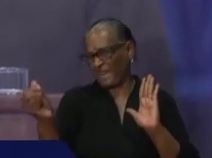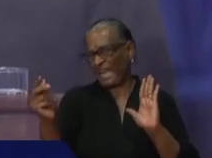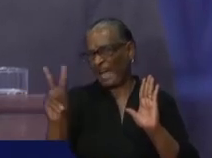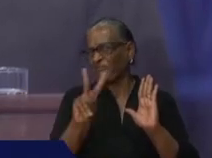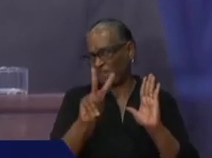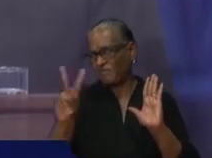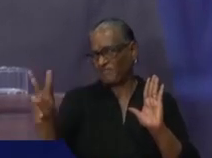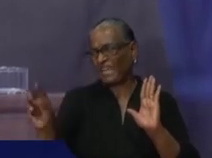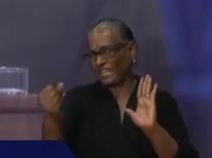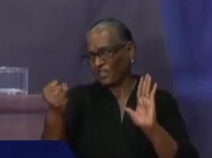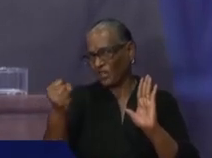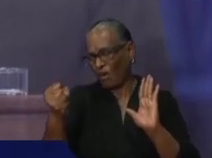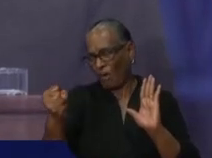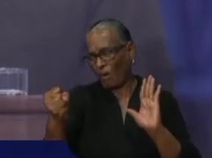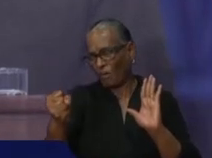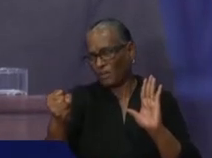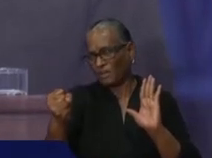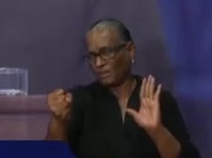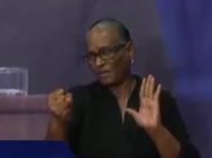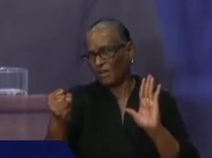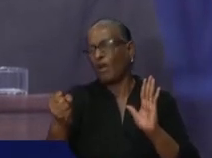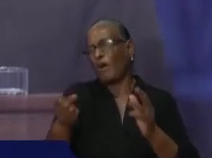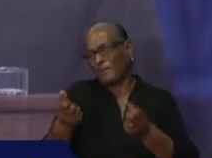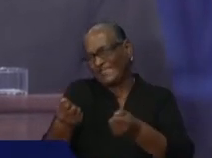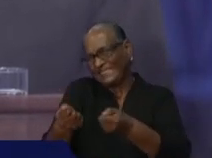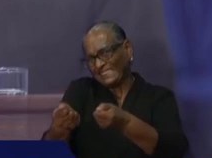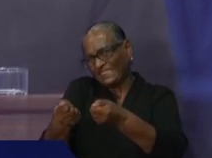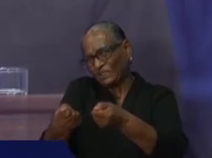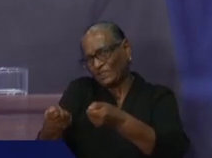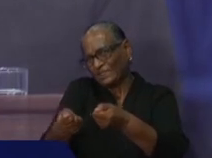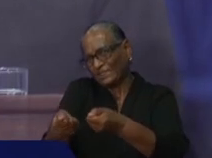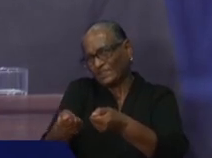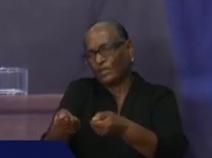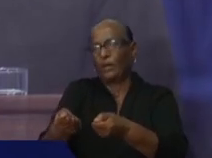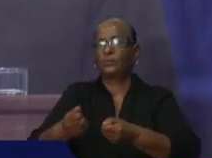trachten om die koers onder controle te krijgen.